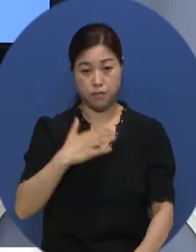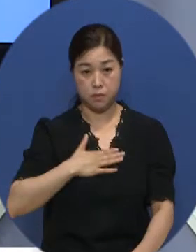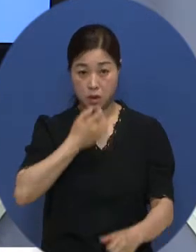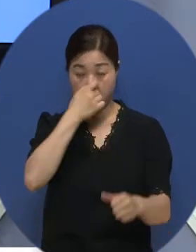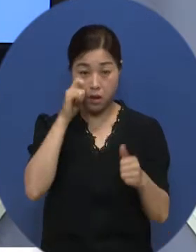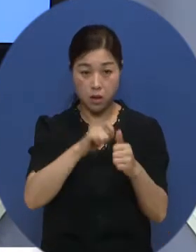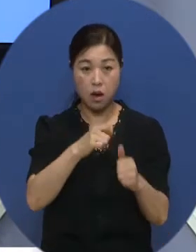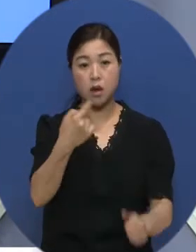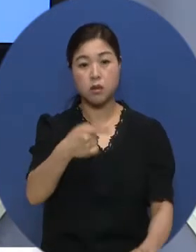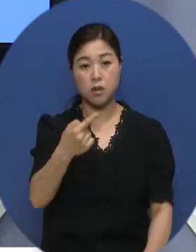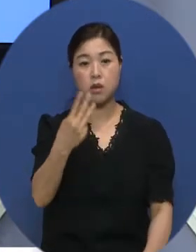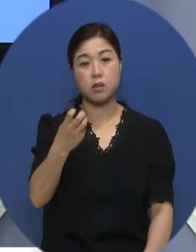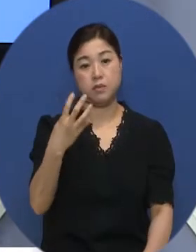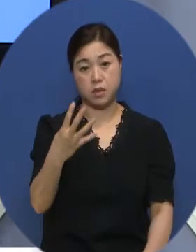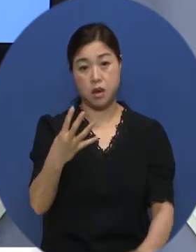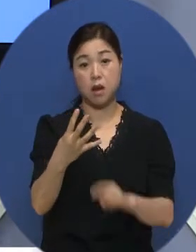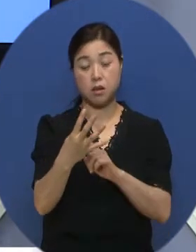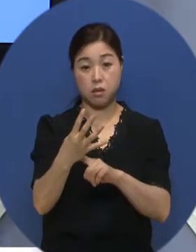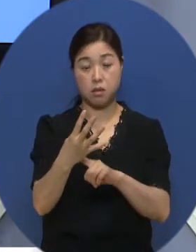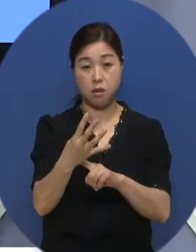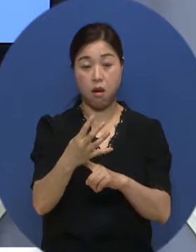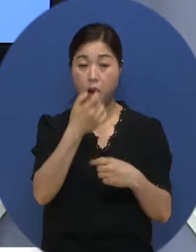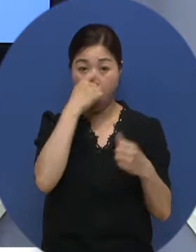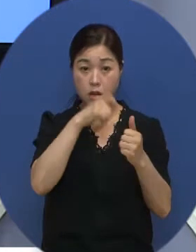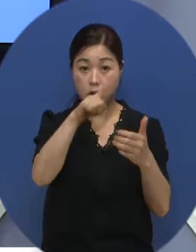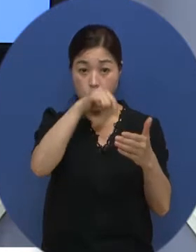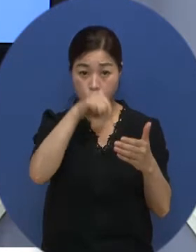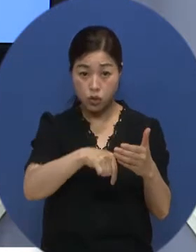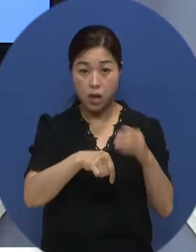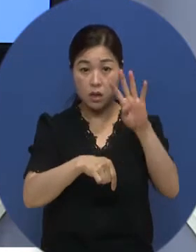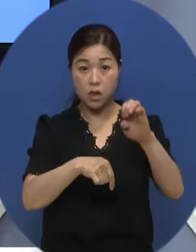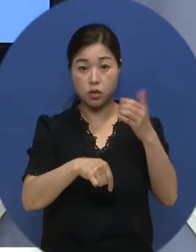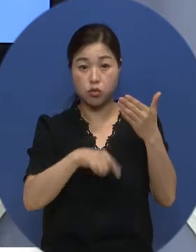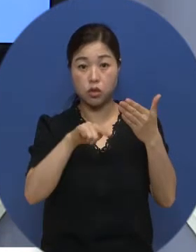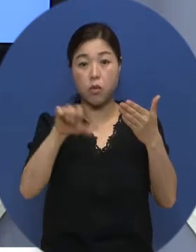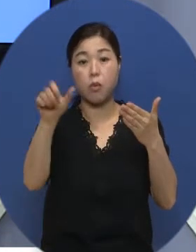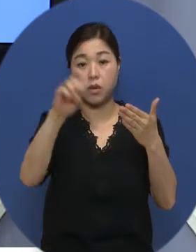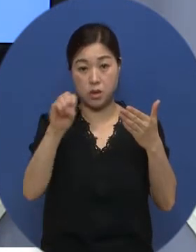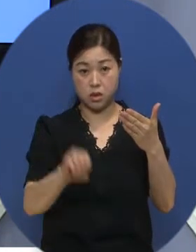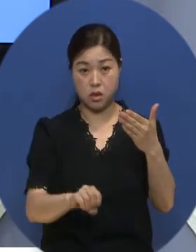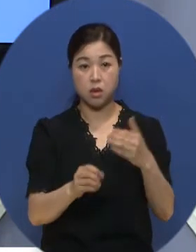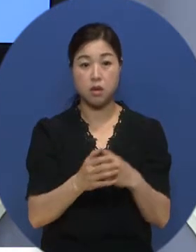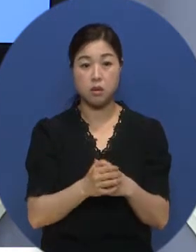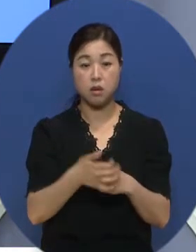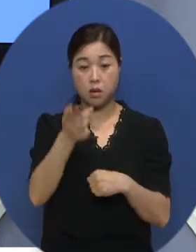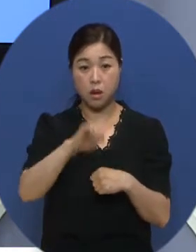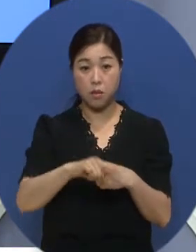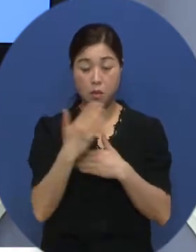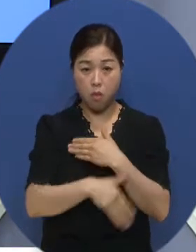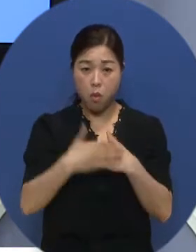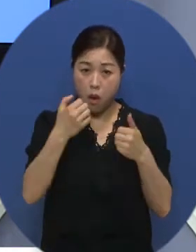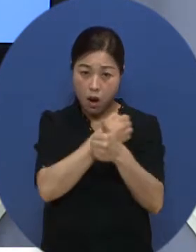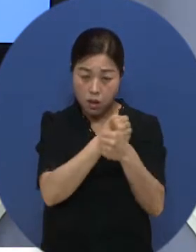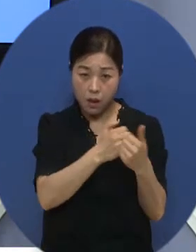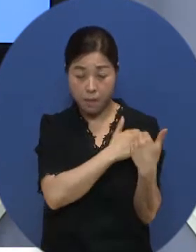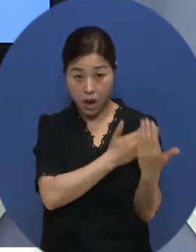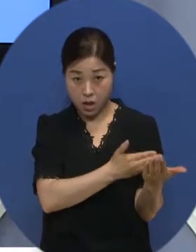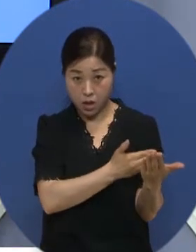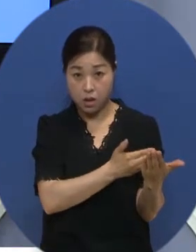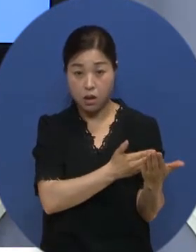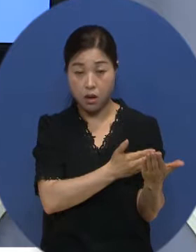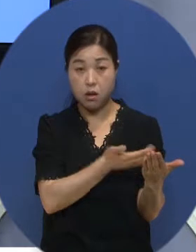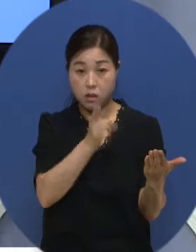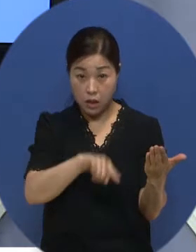1034 건으로 전체의 49.5% 를 차지했는데요 그 뒤를 이어 신체적 학대와 방임 순이었고